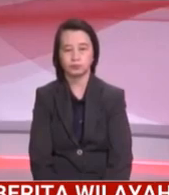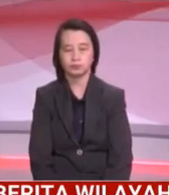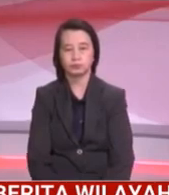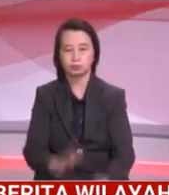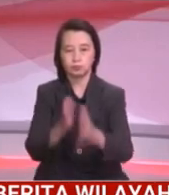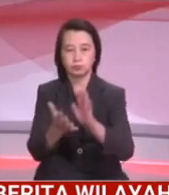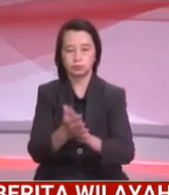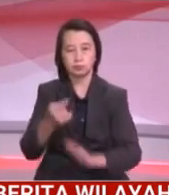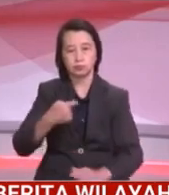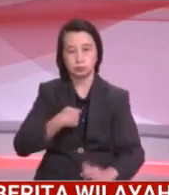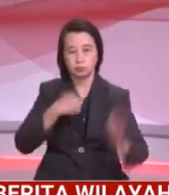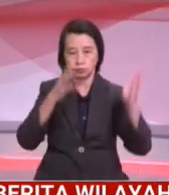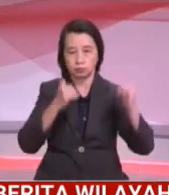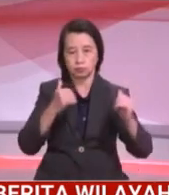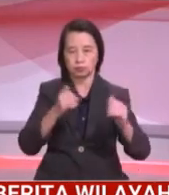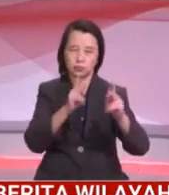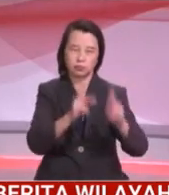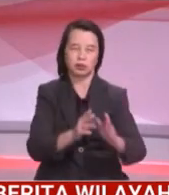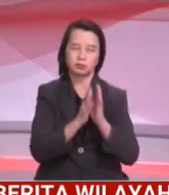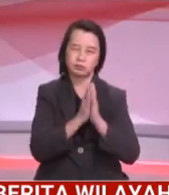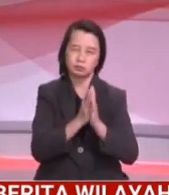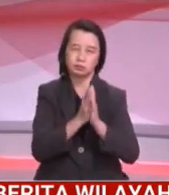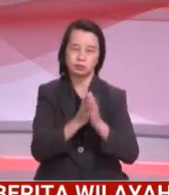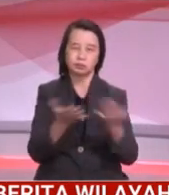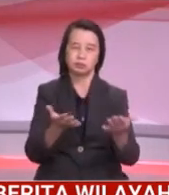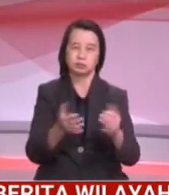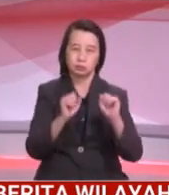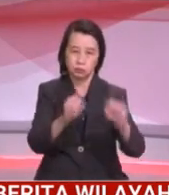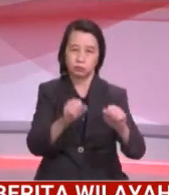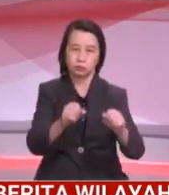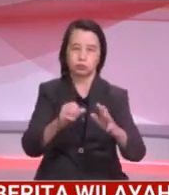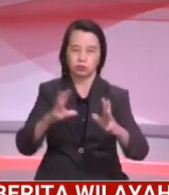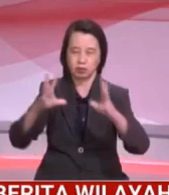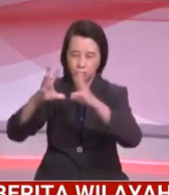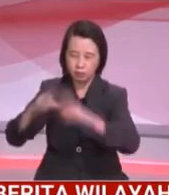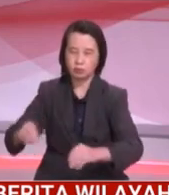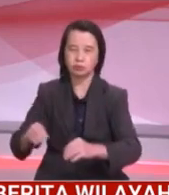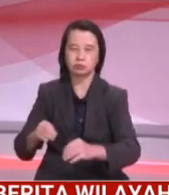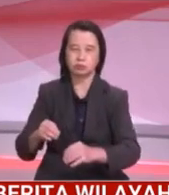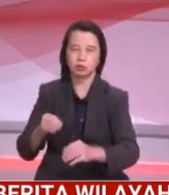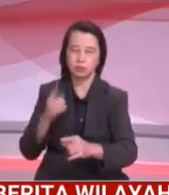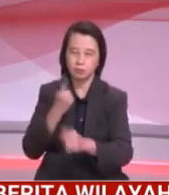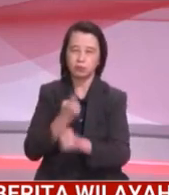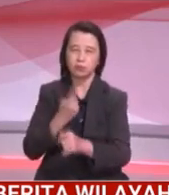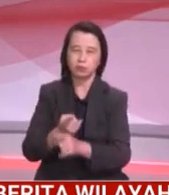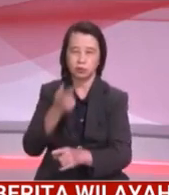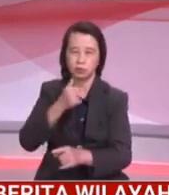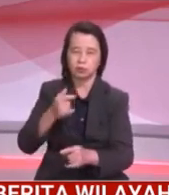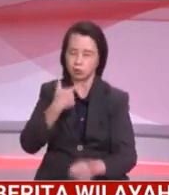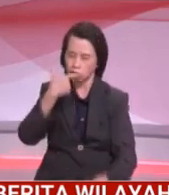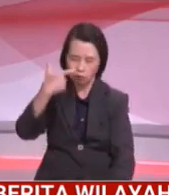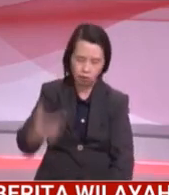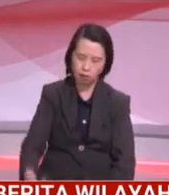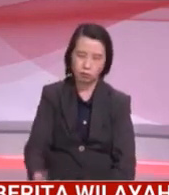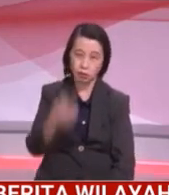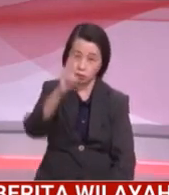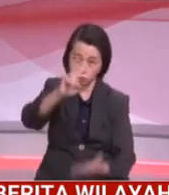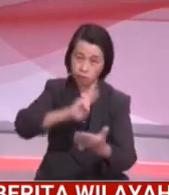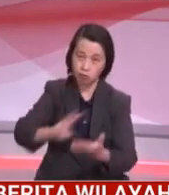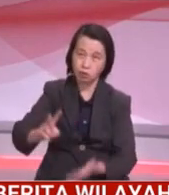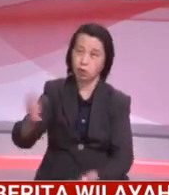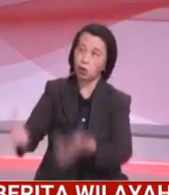Jadi saya harap pihak tertentu dapat mengatasi sebaiknya sebab terlalu lama dah, 2 minggu